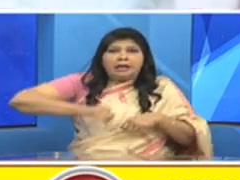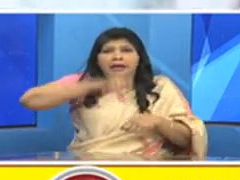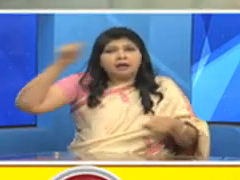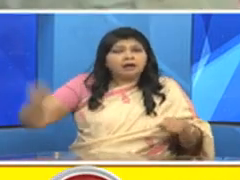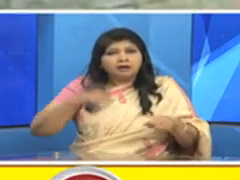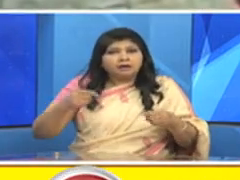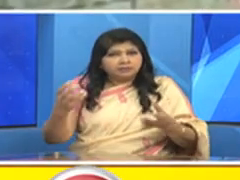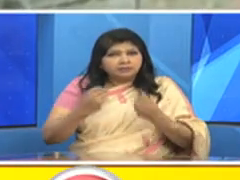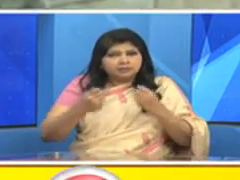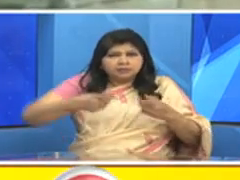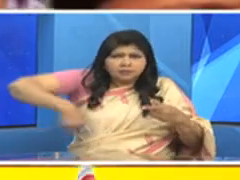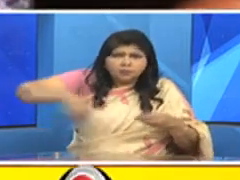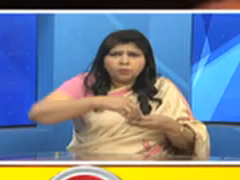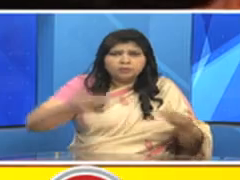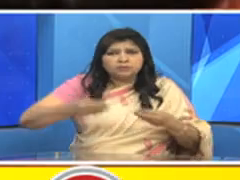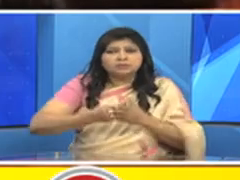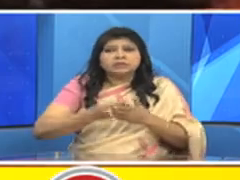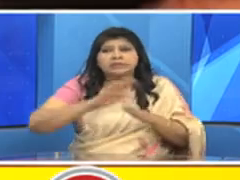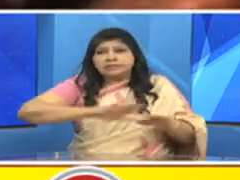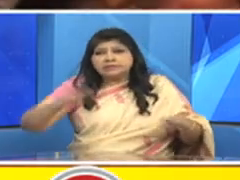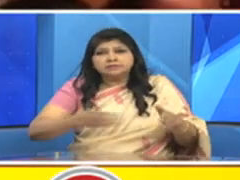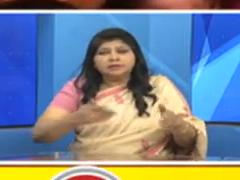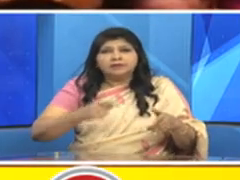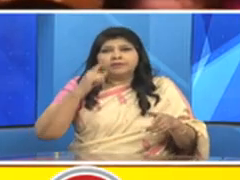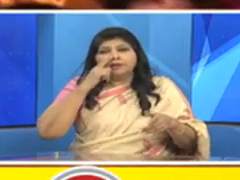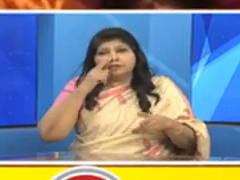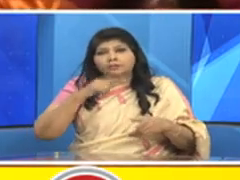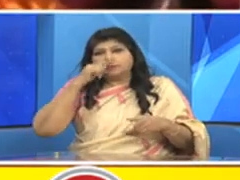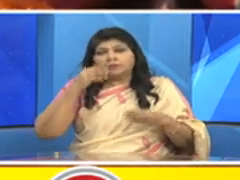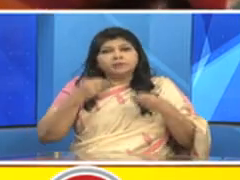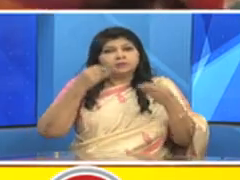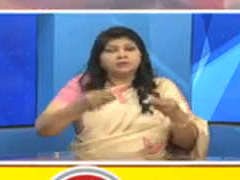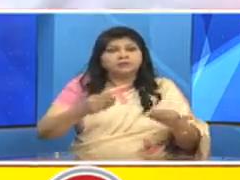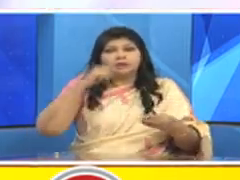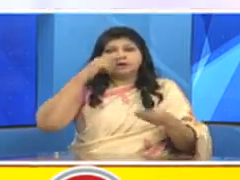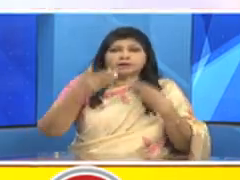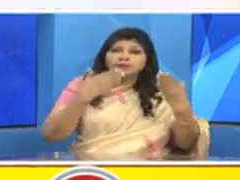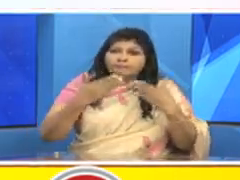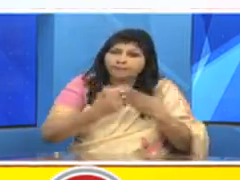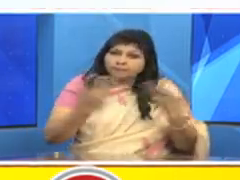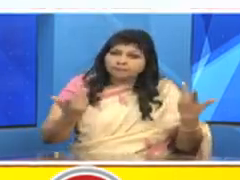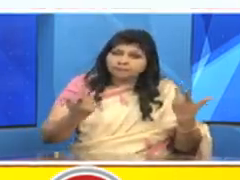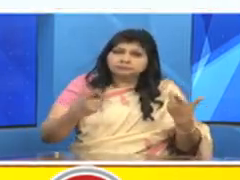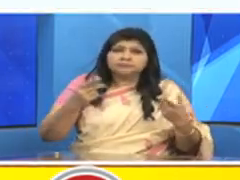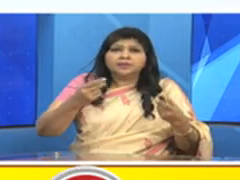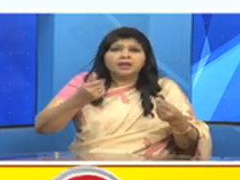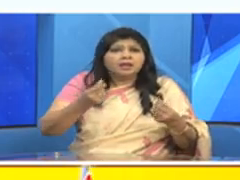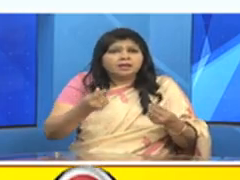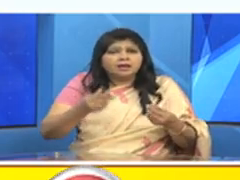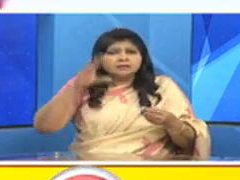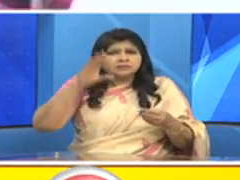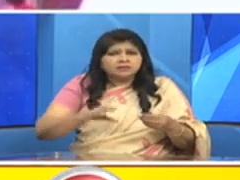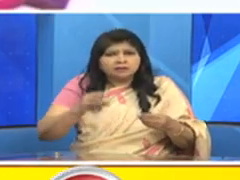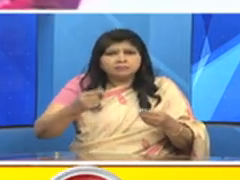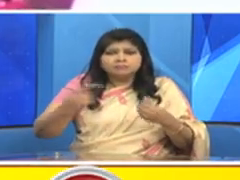हो, स्वच्छता की बात हो, बेटियों का सम्मान और गर्व की चर्चा हो, लेस कैश इकोनॉमी का ये